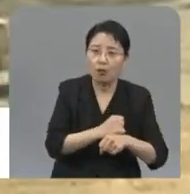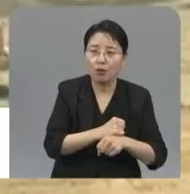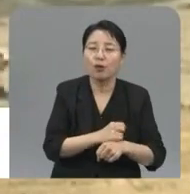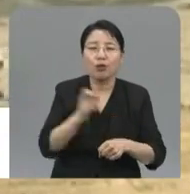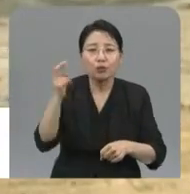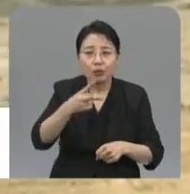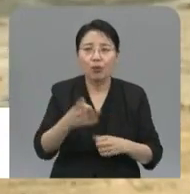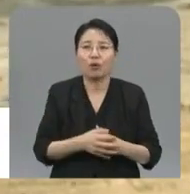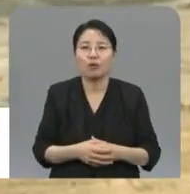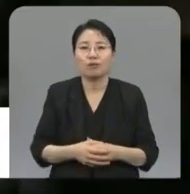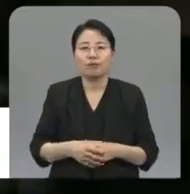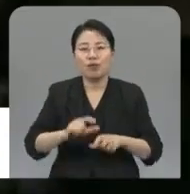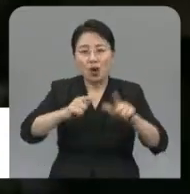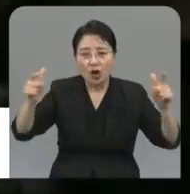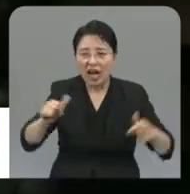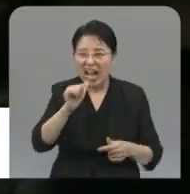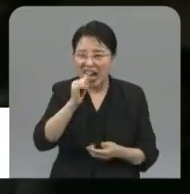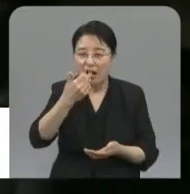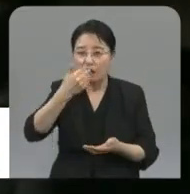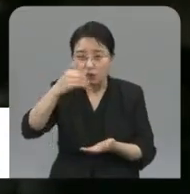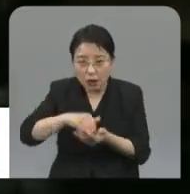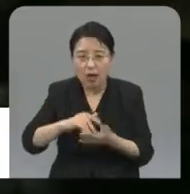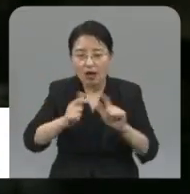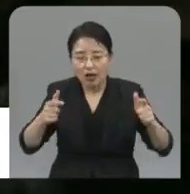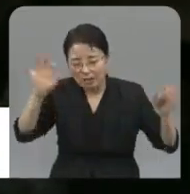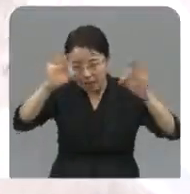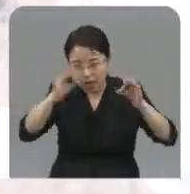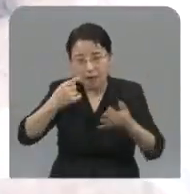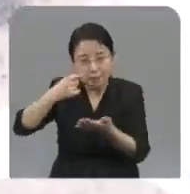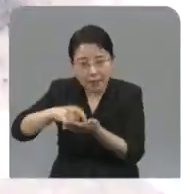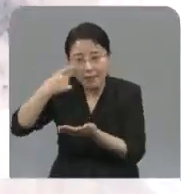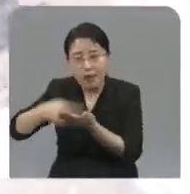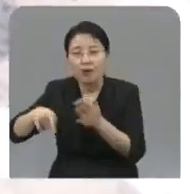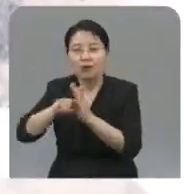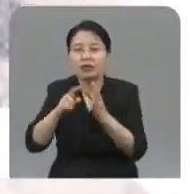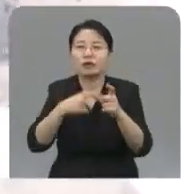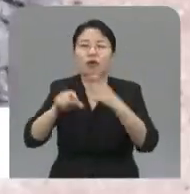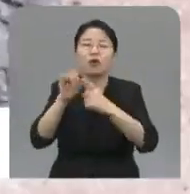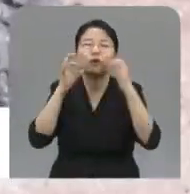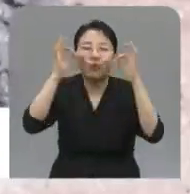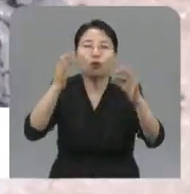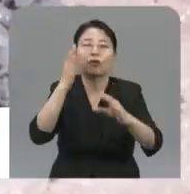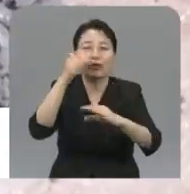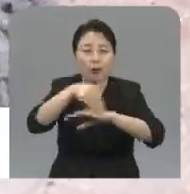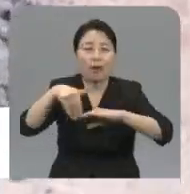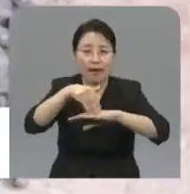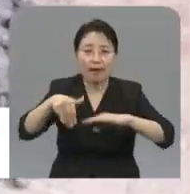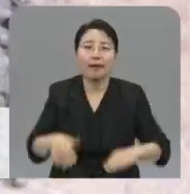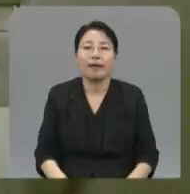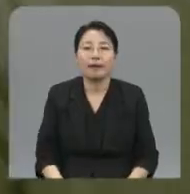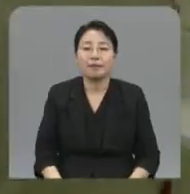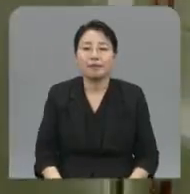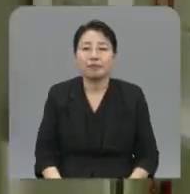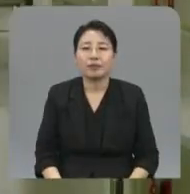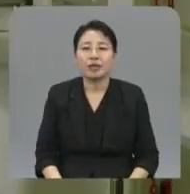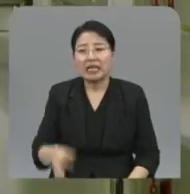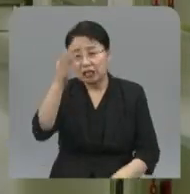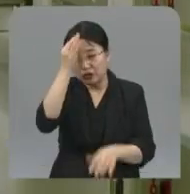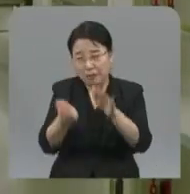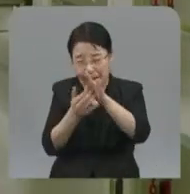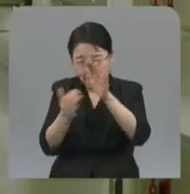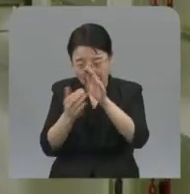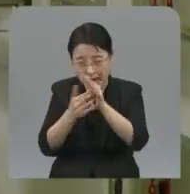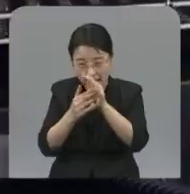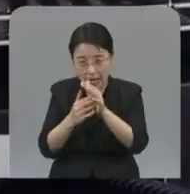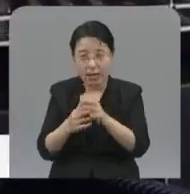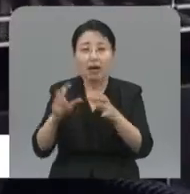sau đó sẽ tăng tốc tiến hành quy định trên Cùng với đó là mở rộng dự trữ khoáng sản chiến lược và tăng cường thăm dò khoáng sản đẩy mạnh việc xem tài